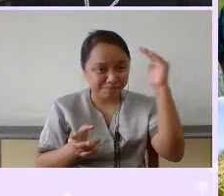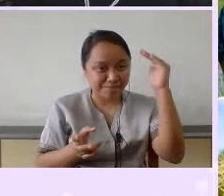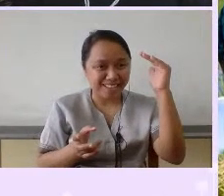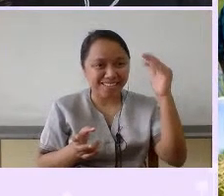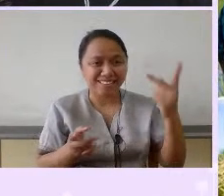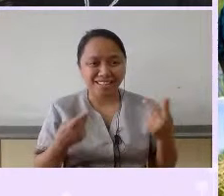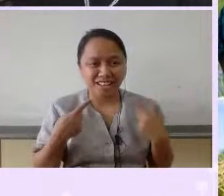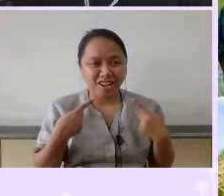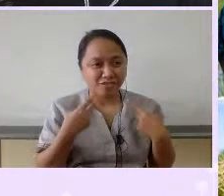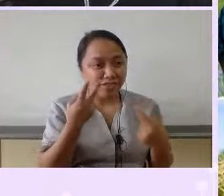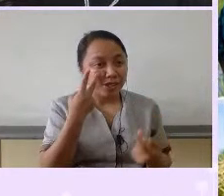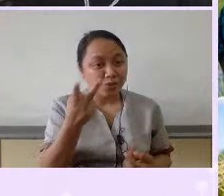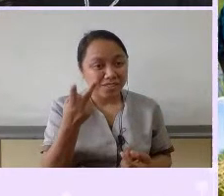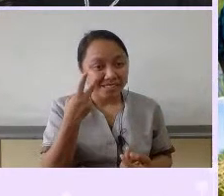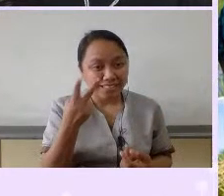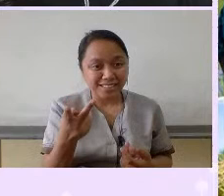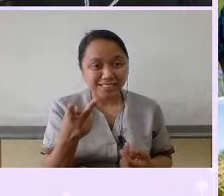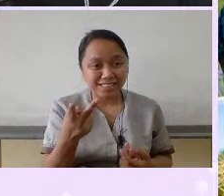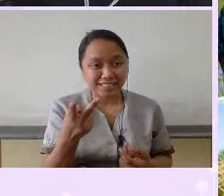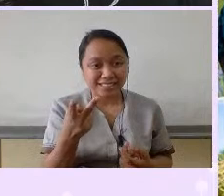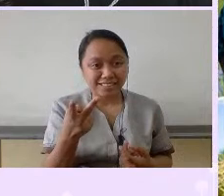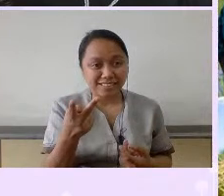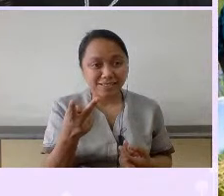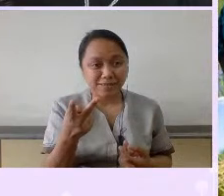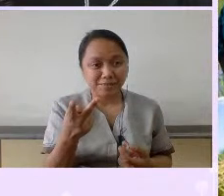binibigyan natin ng mga